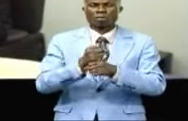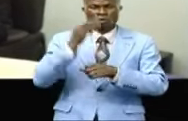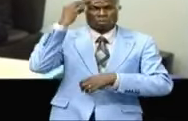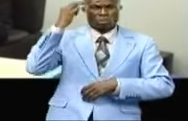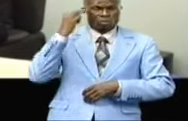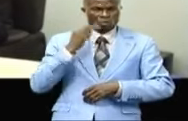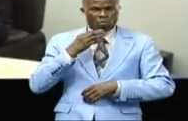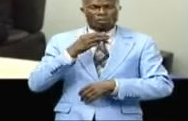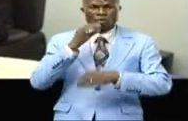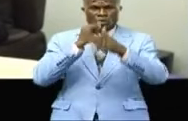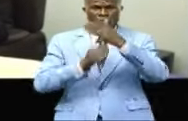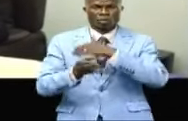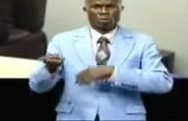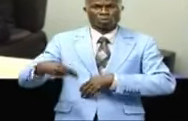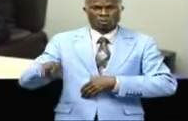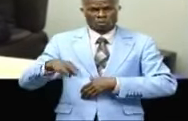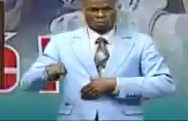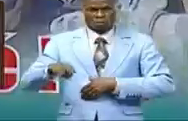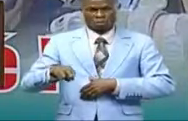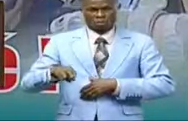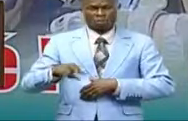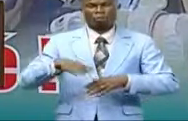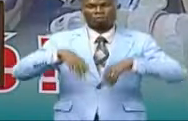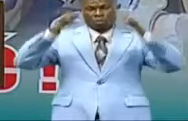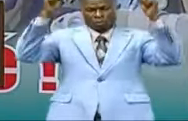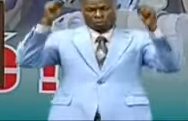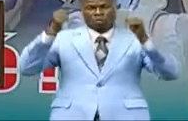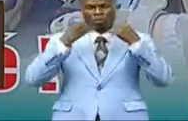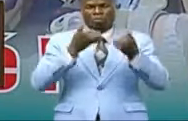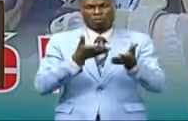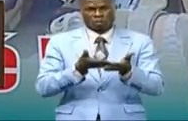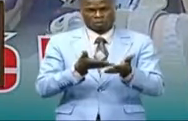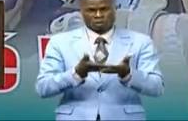de l'intégration régionale. Le Conseil a pris acte de sa note d'information.